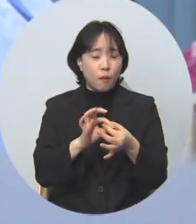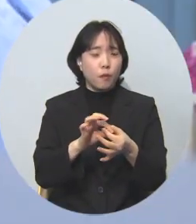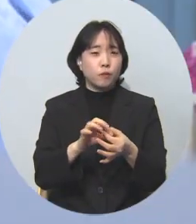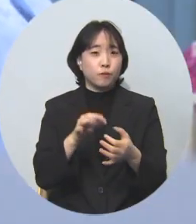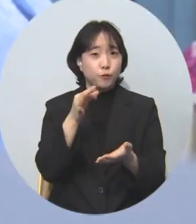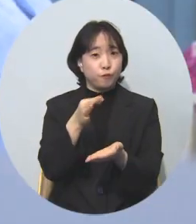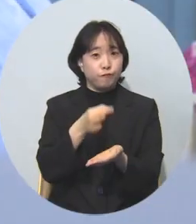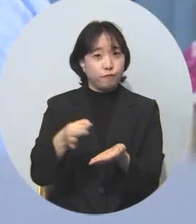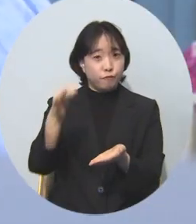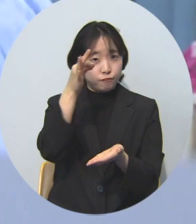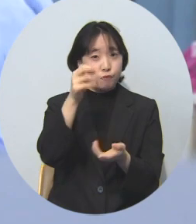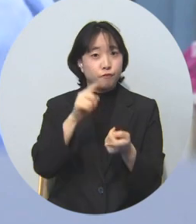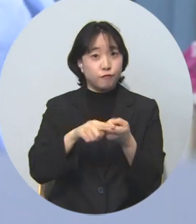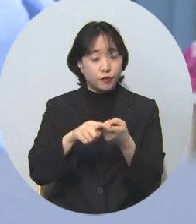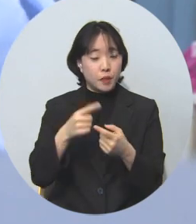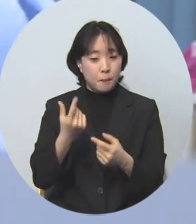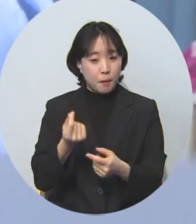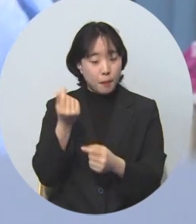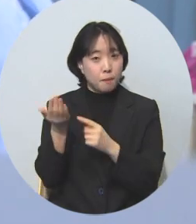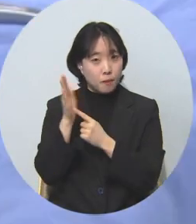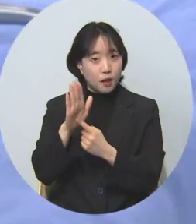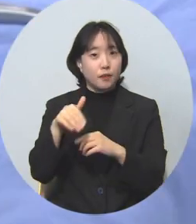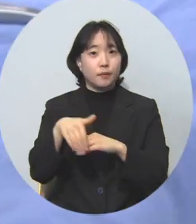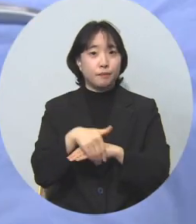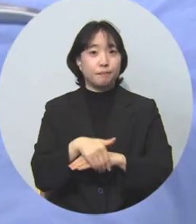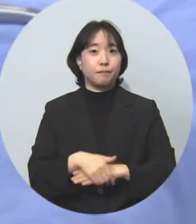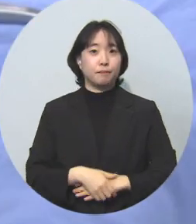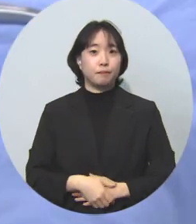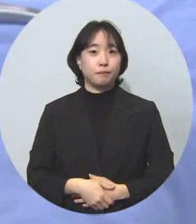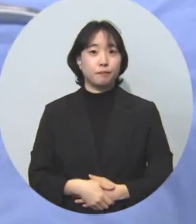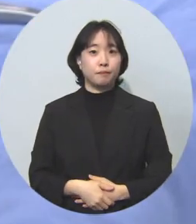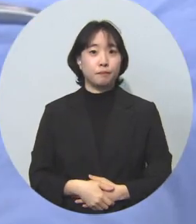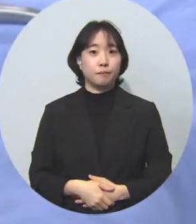방침입니다 KTV 이해진입니다